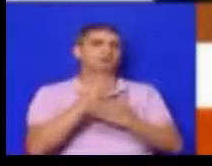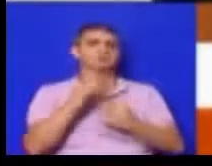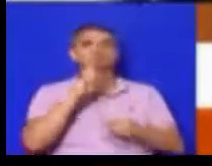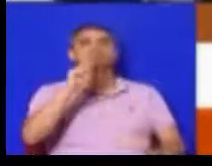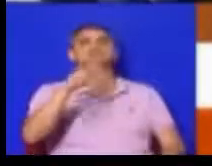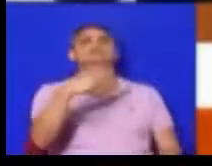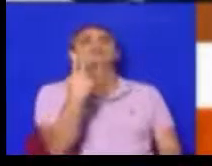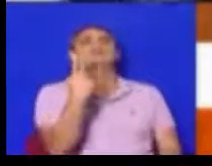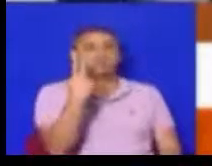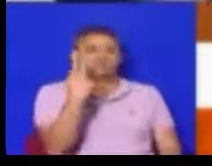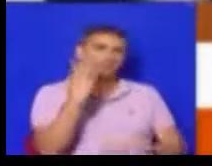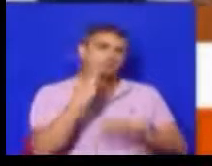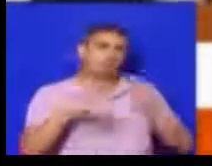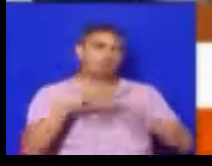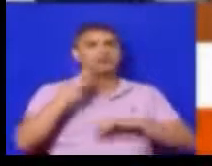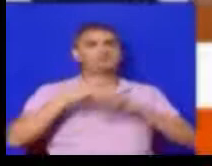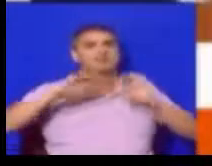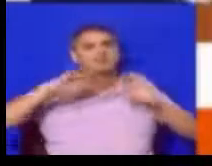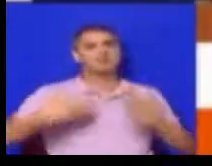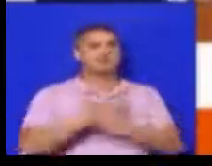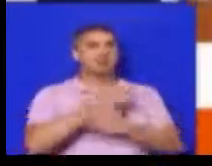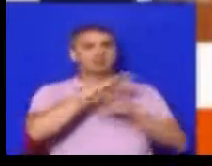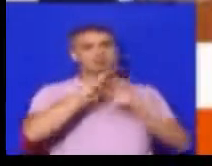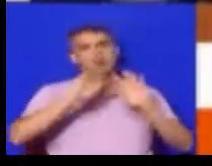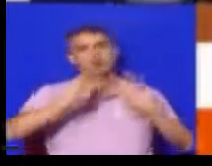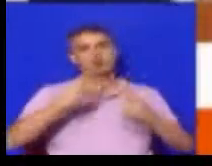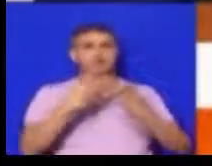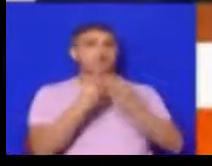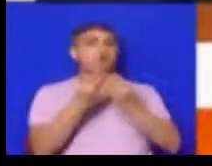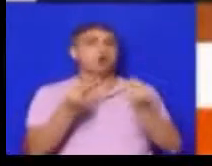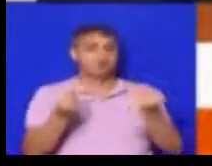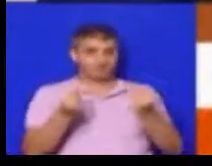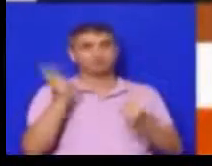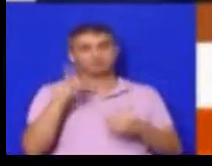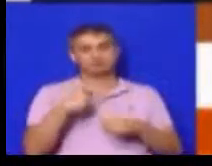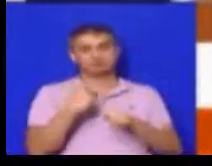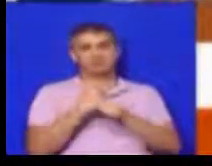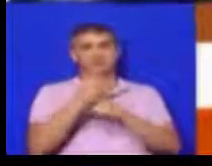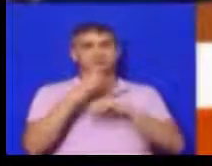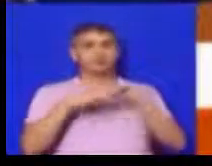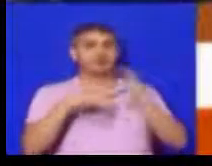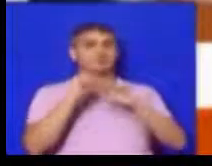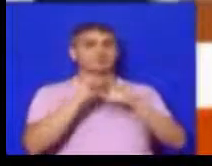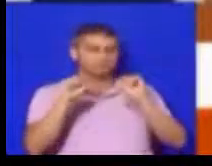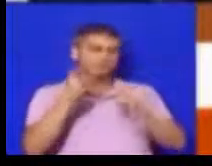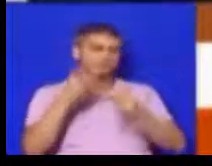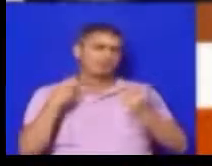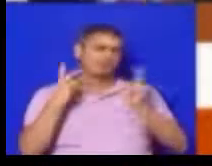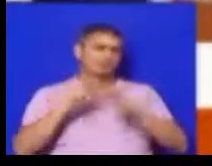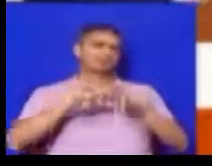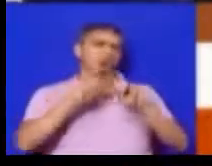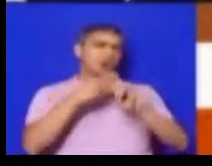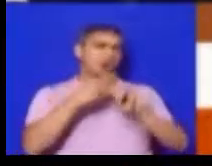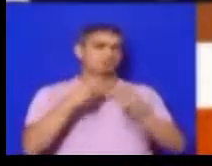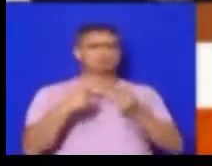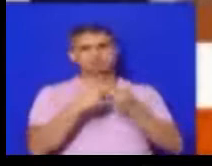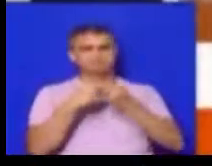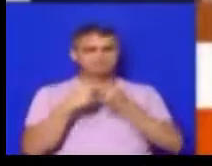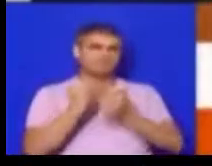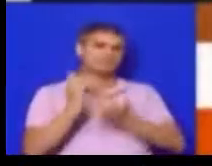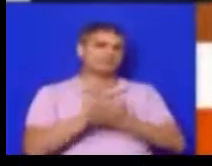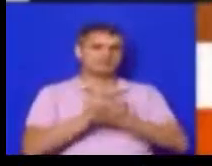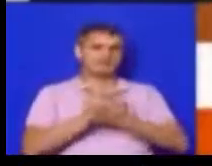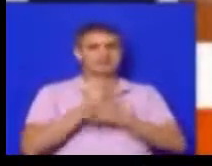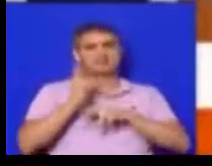שנתיים לייצר חזרה את אותם חומרים מאושרים שכן אפשר לעשות מהם פצצות, מה שיאפשר לעולם להתארגן